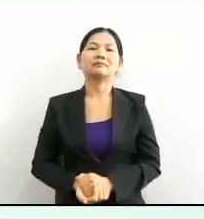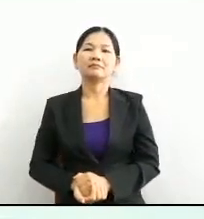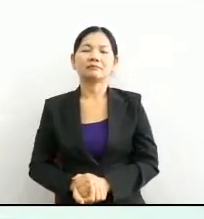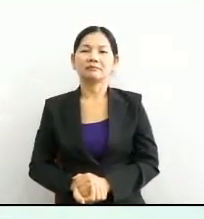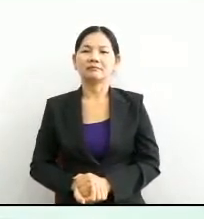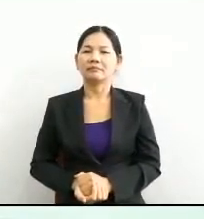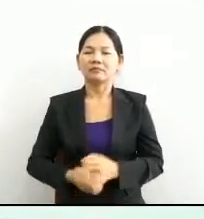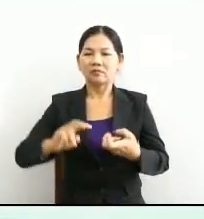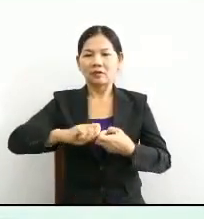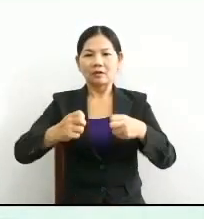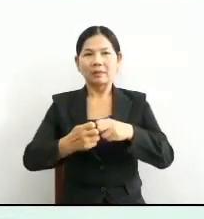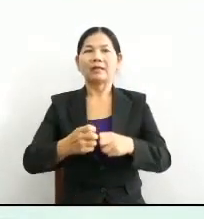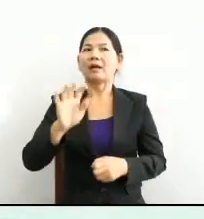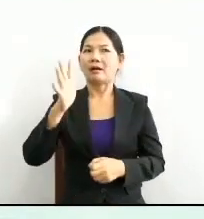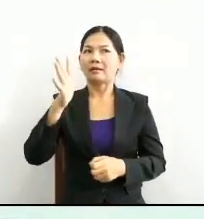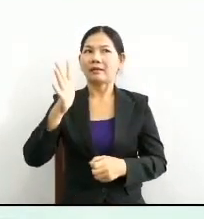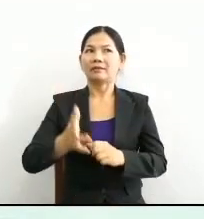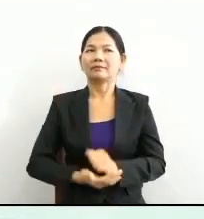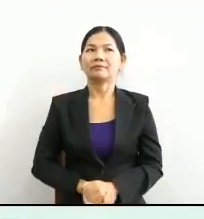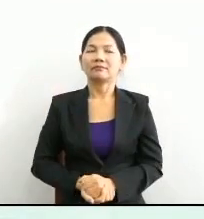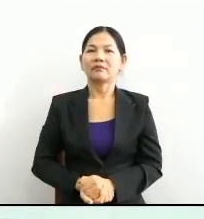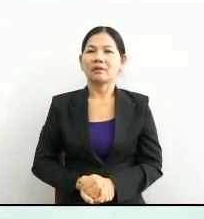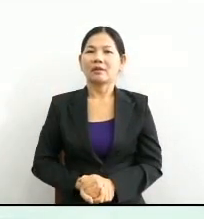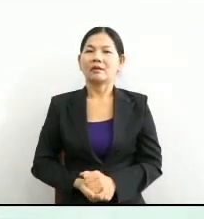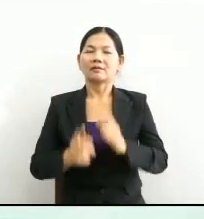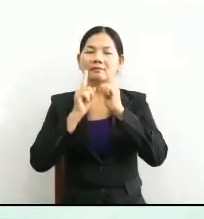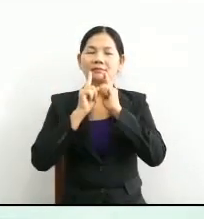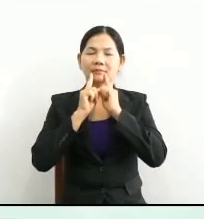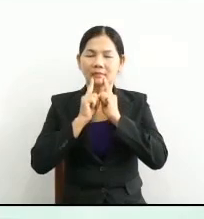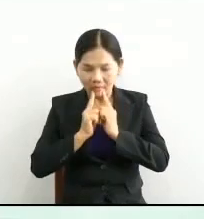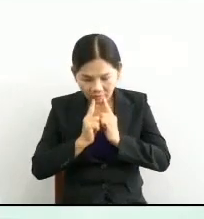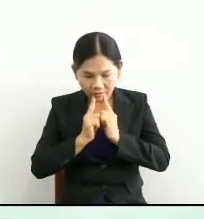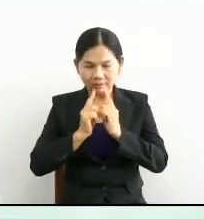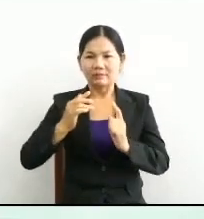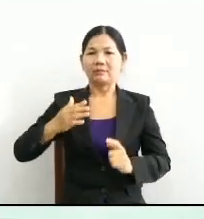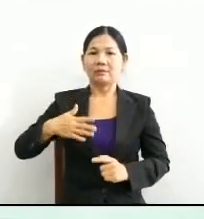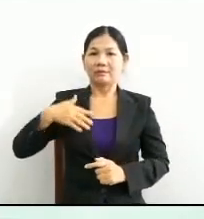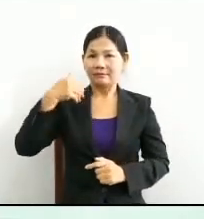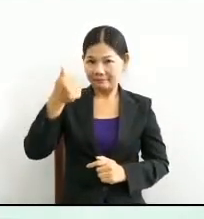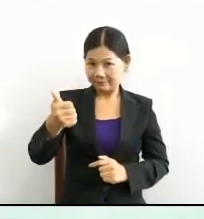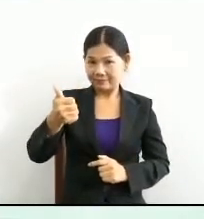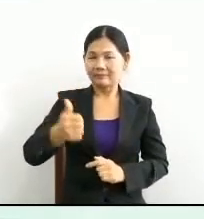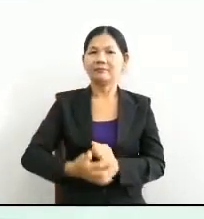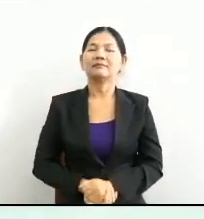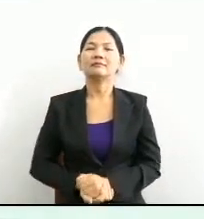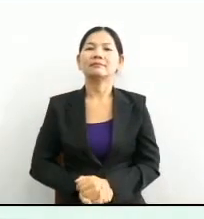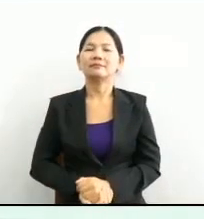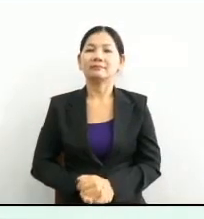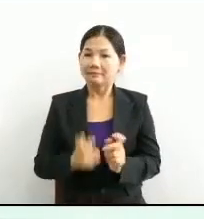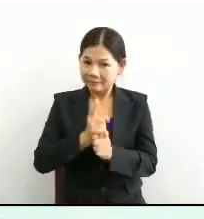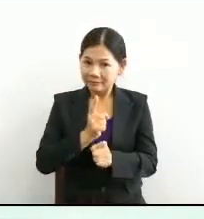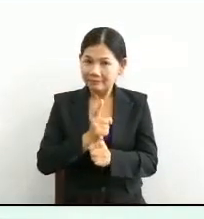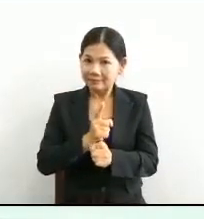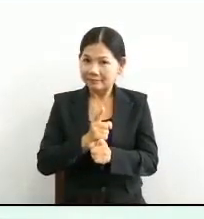miên tài nhà hạ, miên ấy chơi nè con á chà, tốc tươi nắng nâng sọc ơ lỡ, chà, trầm tươi